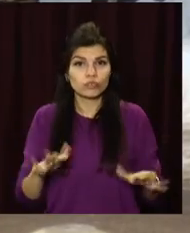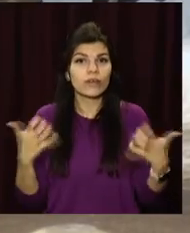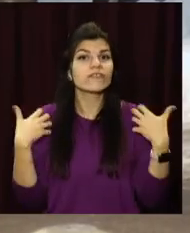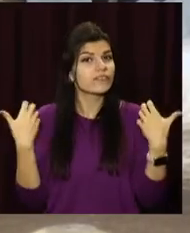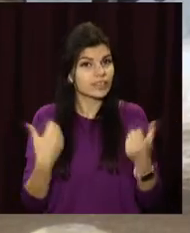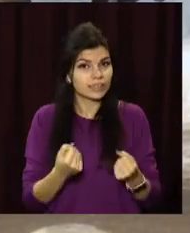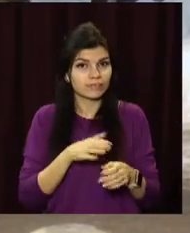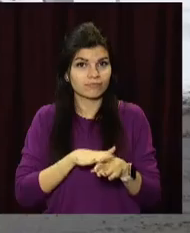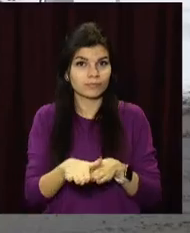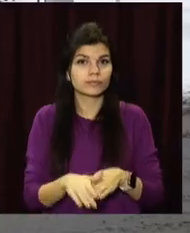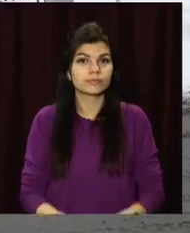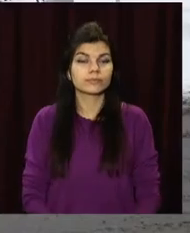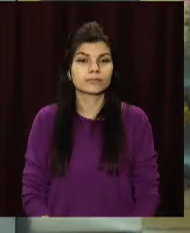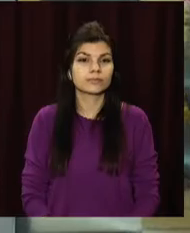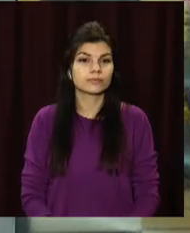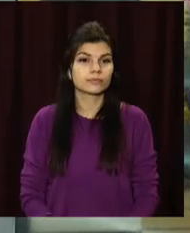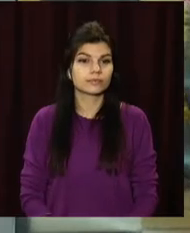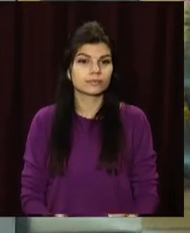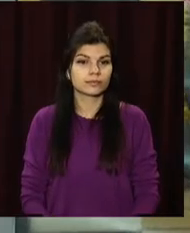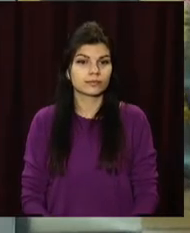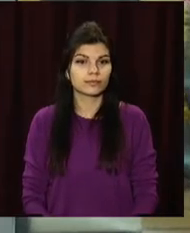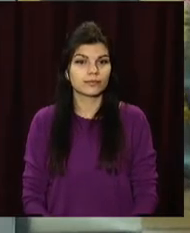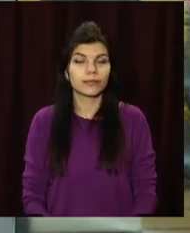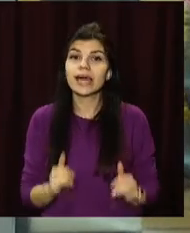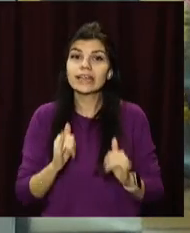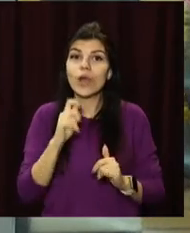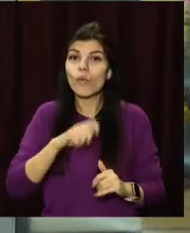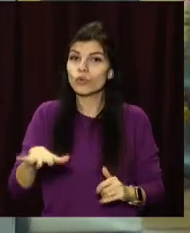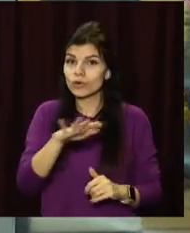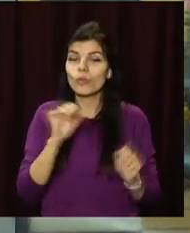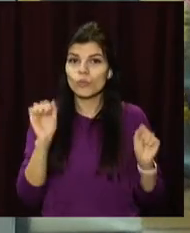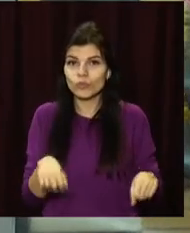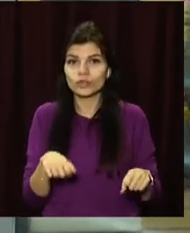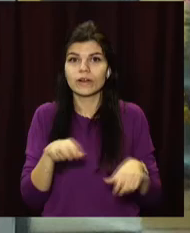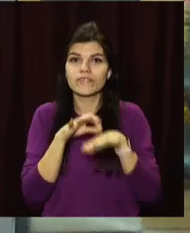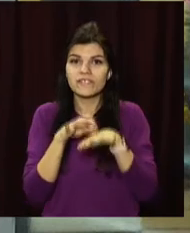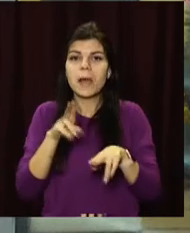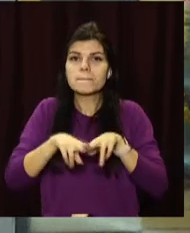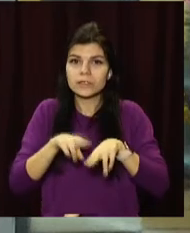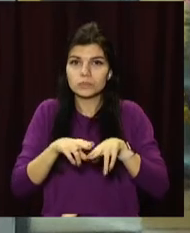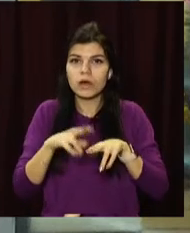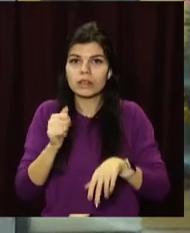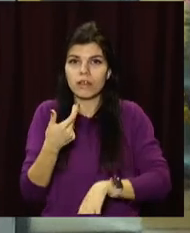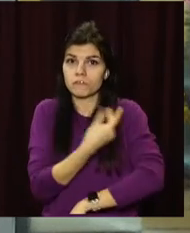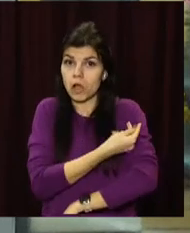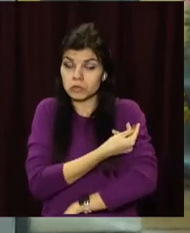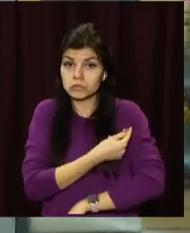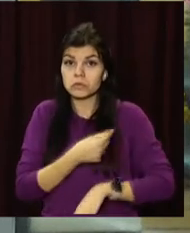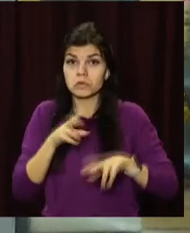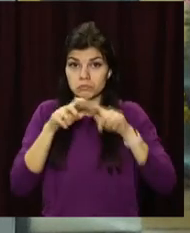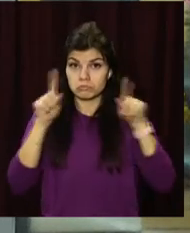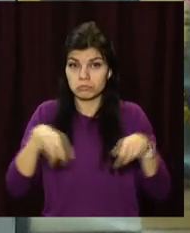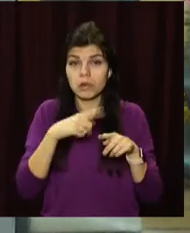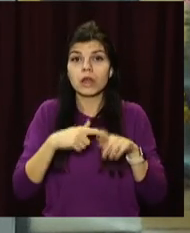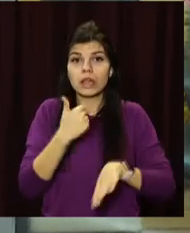52 тисячі 117 мешканців регіону одужали. Для українців можуть ввести паспорти на вакцинацію. Про це розповів головний